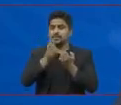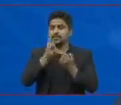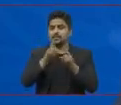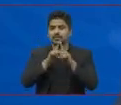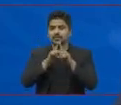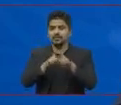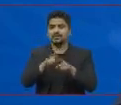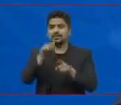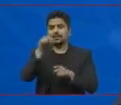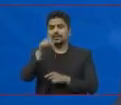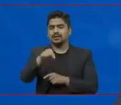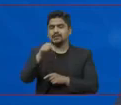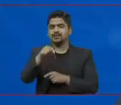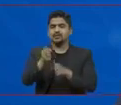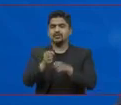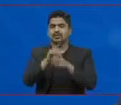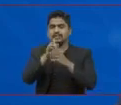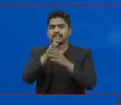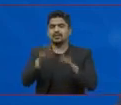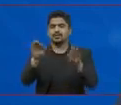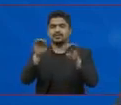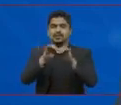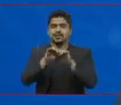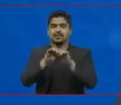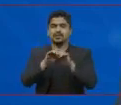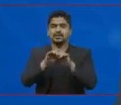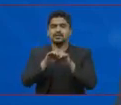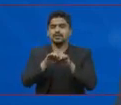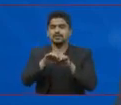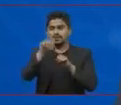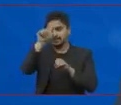यसका साथै आजको यो कोभिड-19 सम्बन्धी